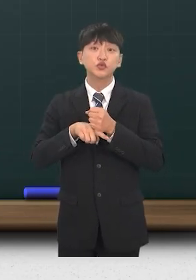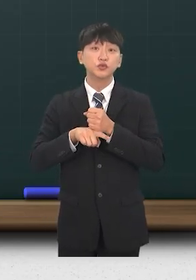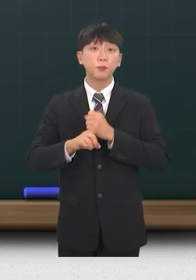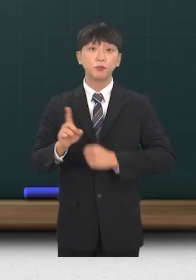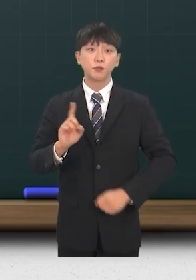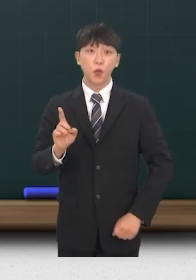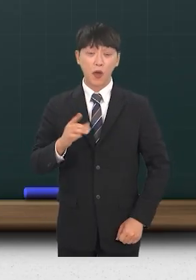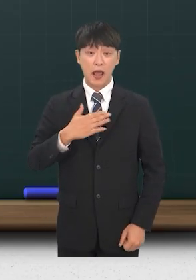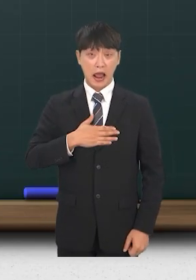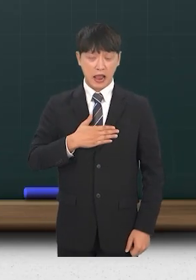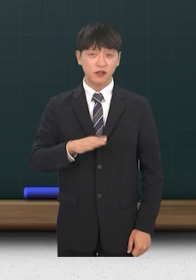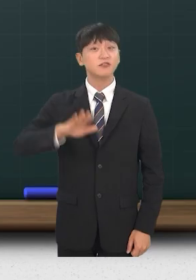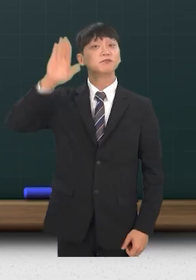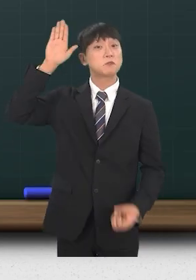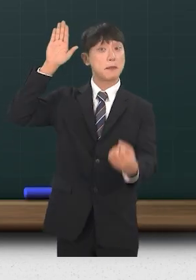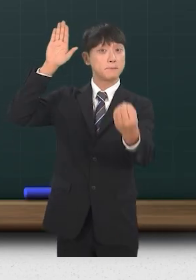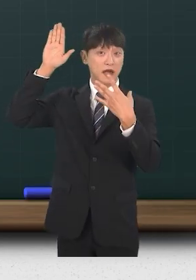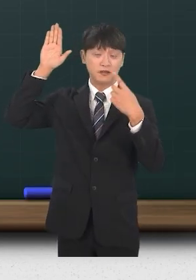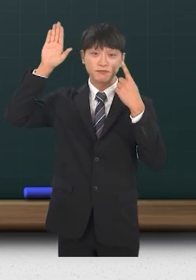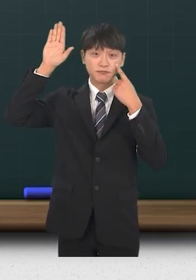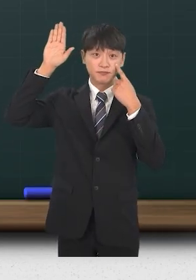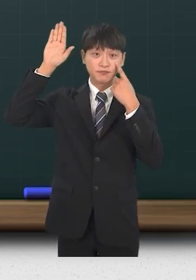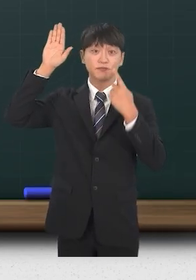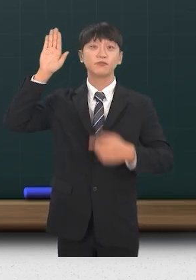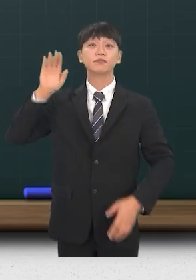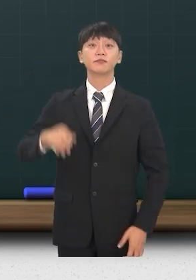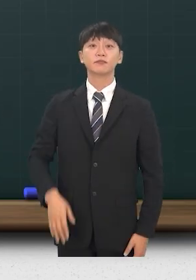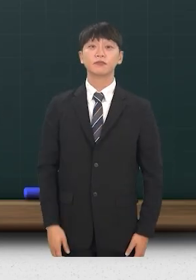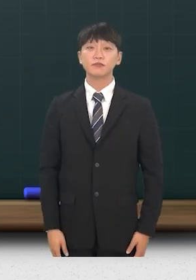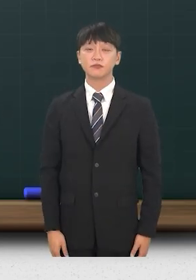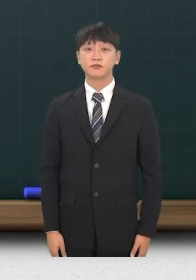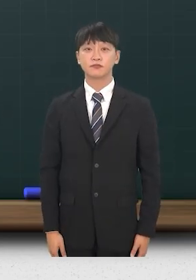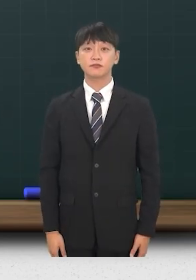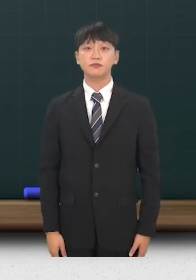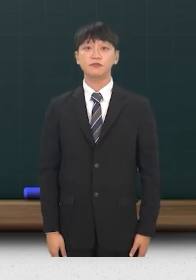무엇일까요? 아는 학생은 손을 들고 이야기해봅시다.